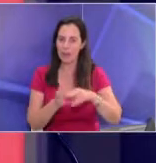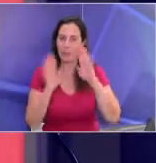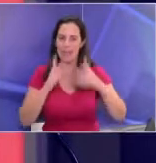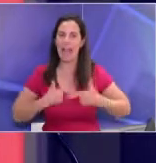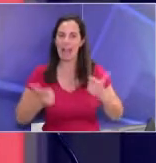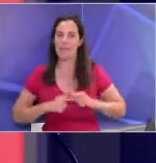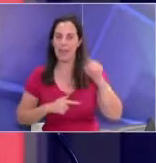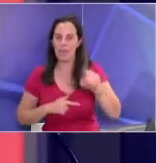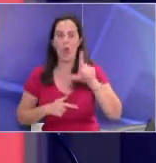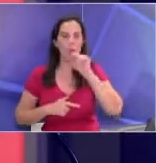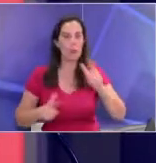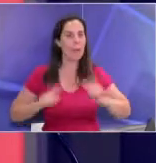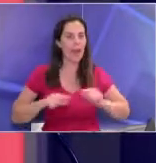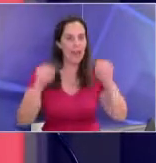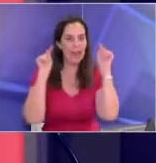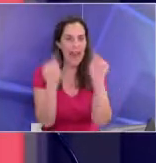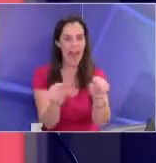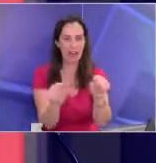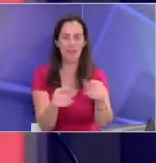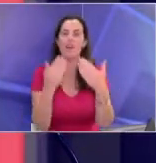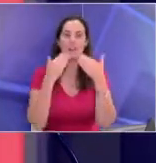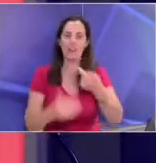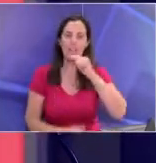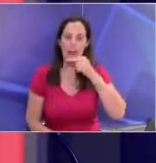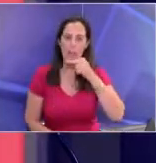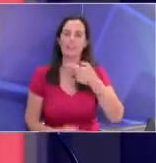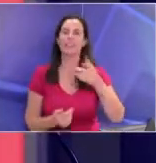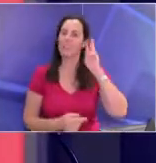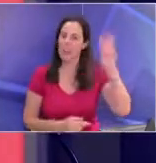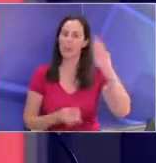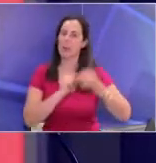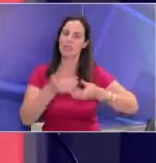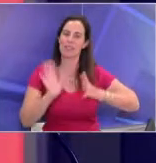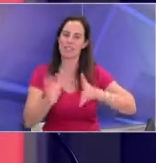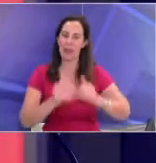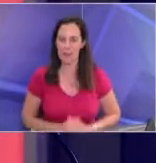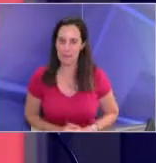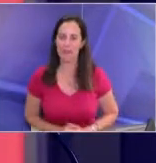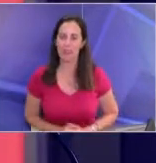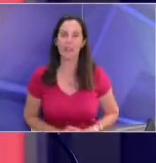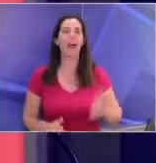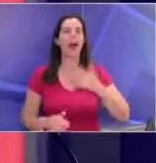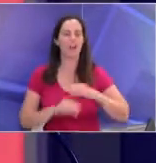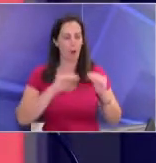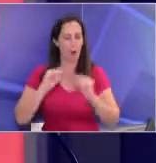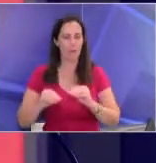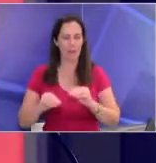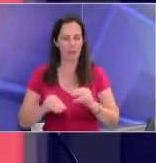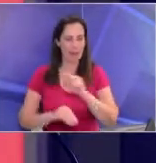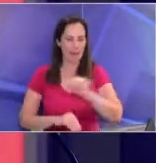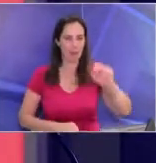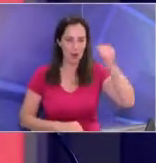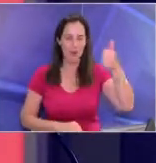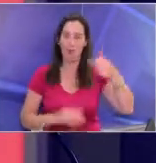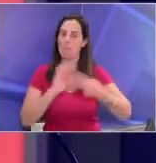לייב מחכה לכם, הטוויטר שלנו מחכים לכם, ותודה לטעמי שמע על התרגום לשפת הסימנים. אנחנו עוברים לאייטם